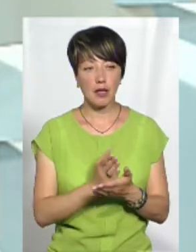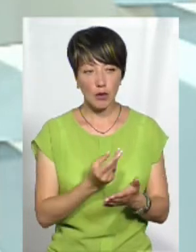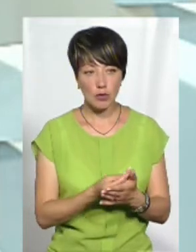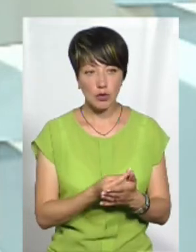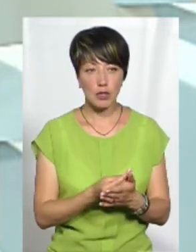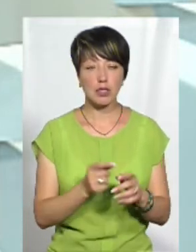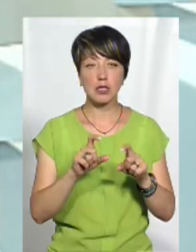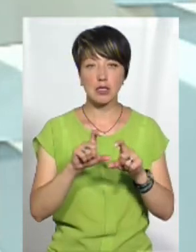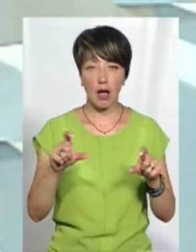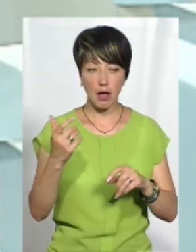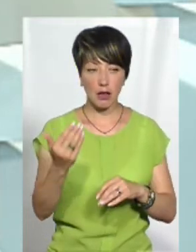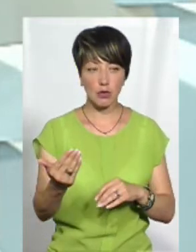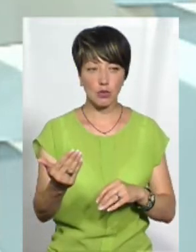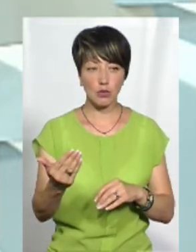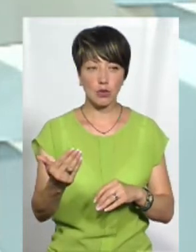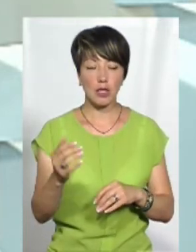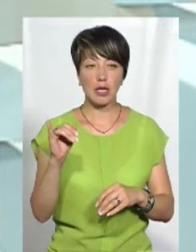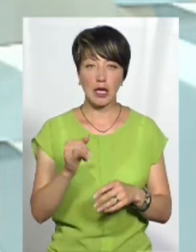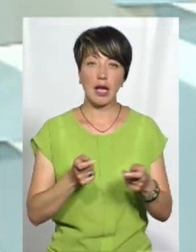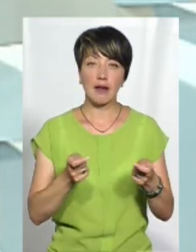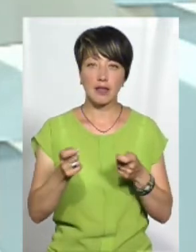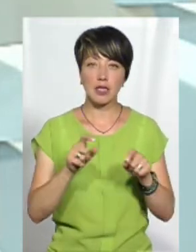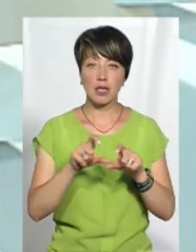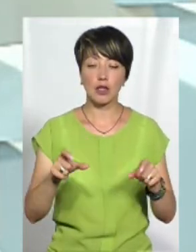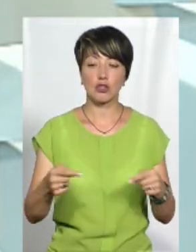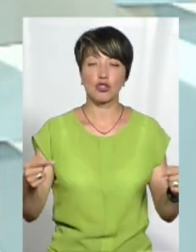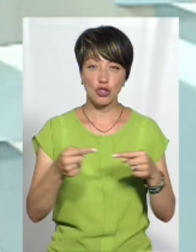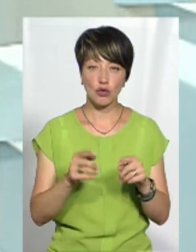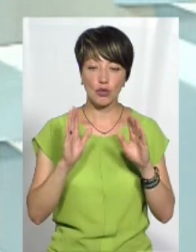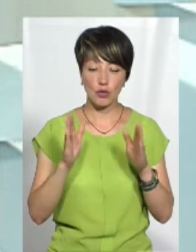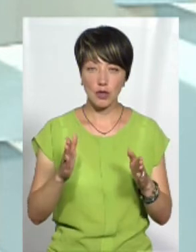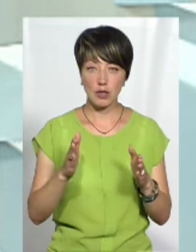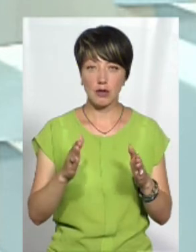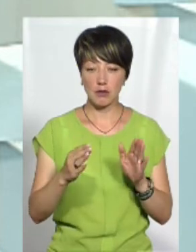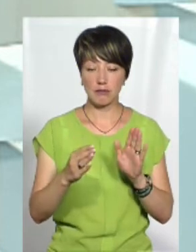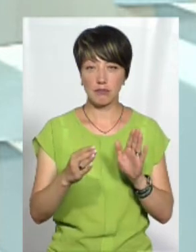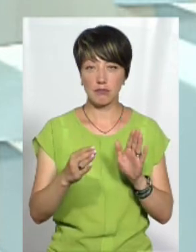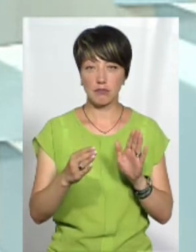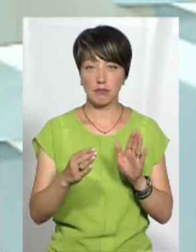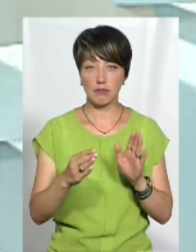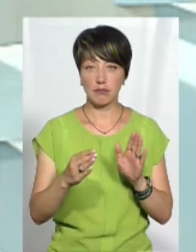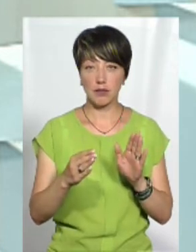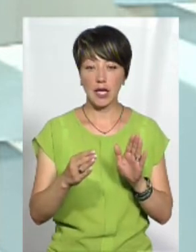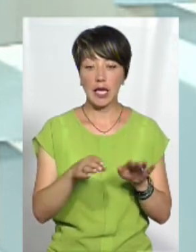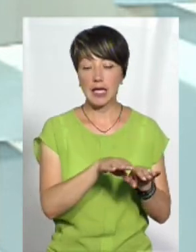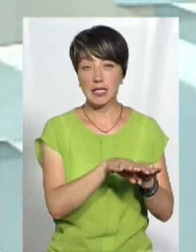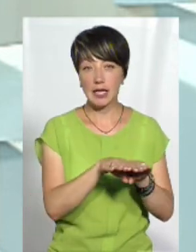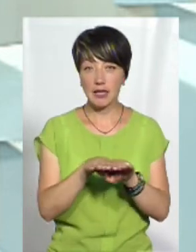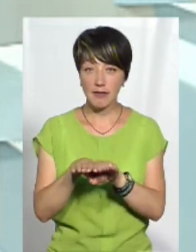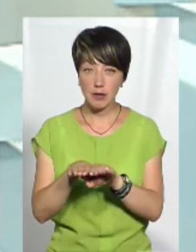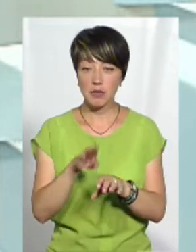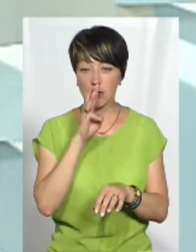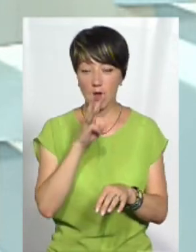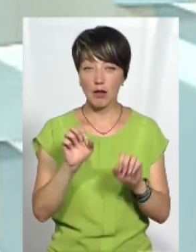бюджет закладу, і керівник закладу чітко буде визначатися з тим рівнем зарплати,